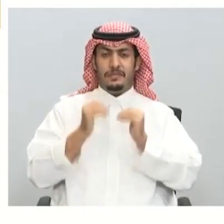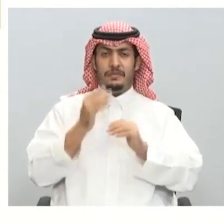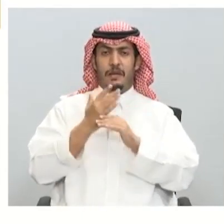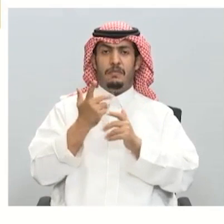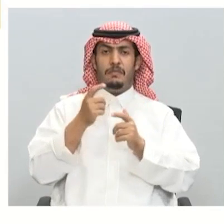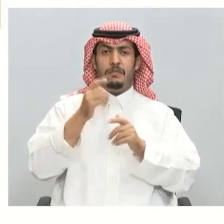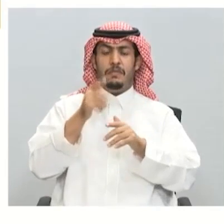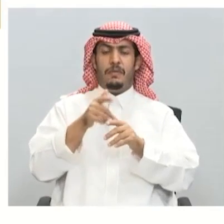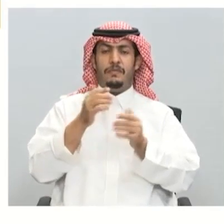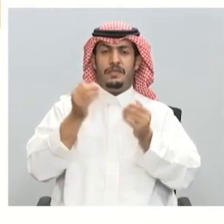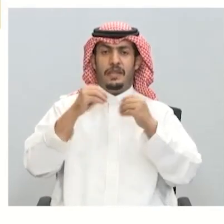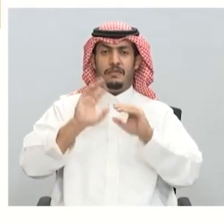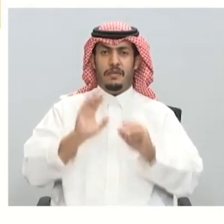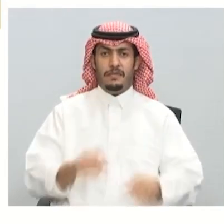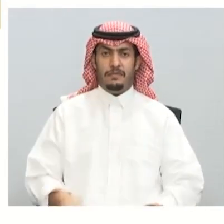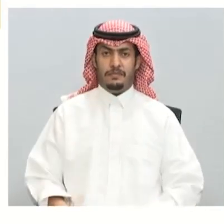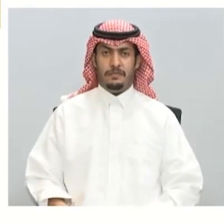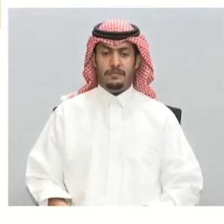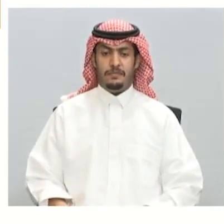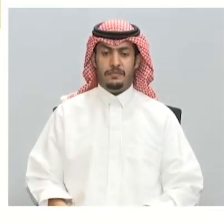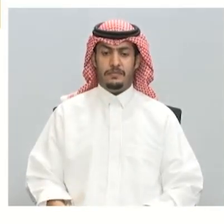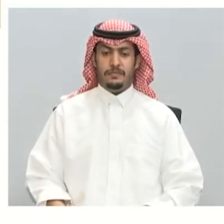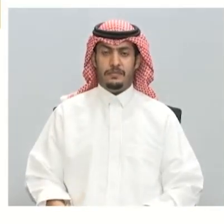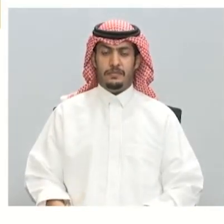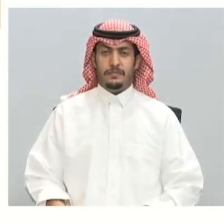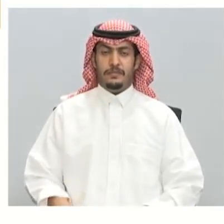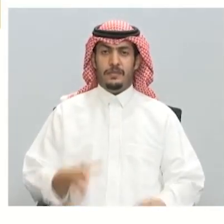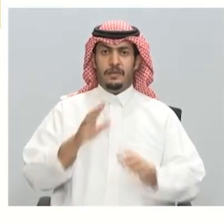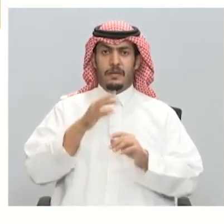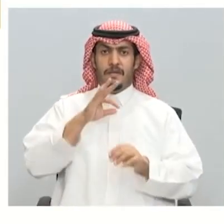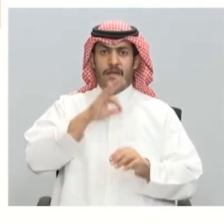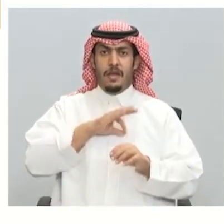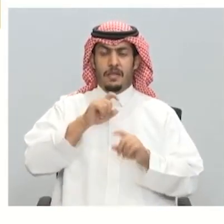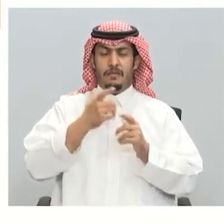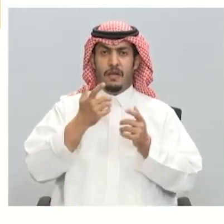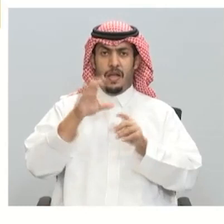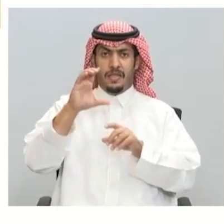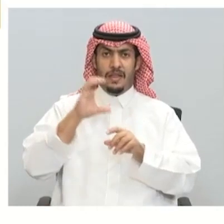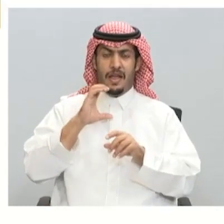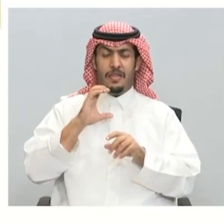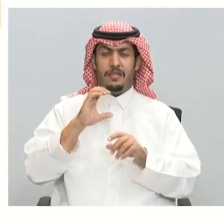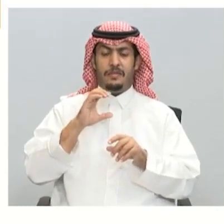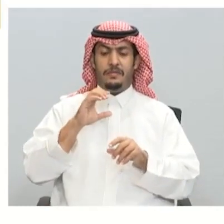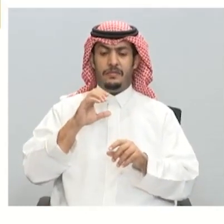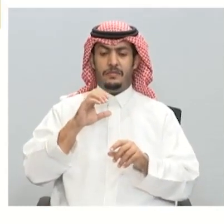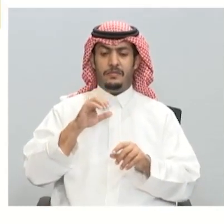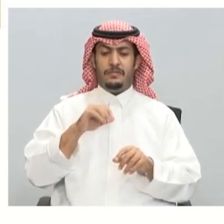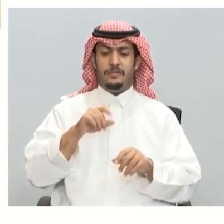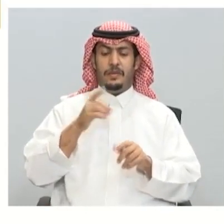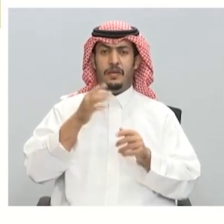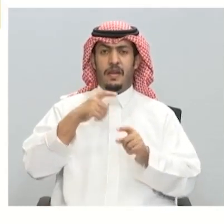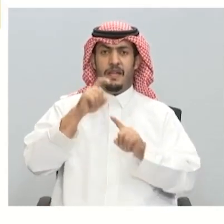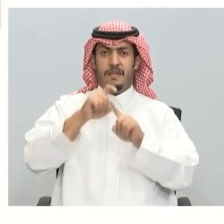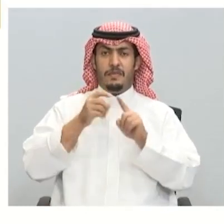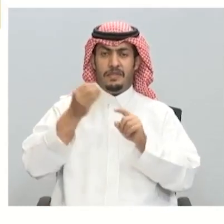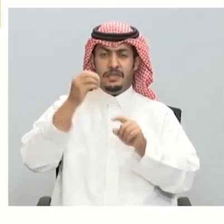نحتاجه بشكل كبير فاذا عندما ترتفع معدلات الفائده الاقتراض سيكون عليه